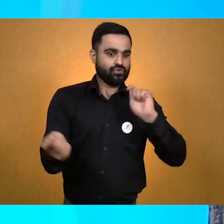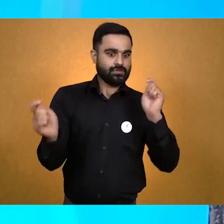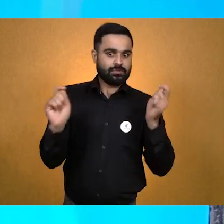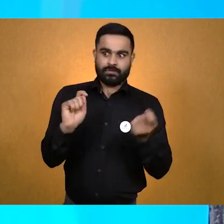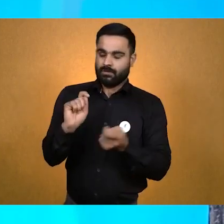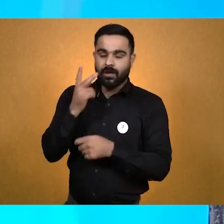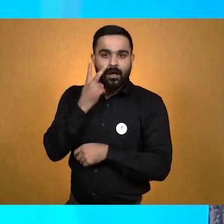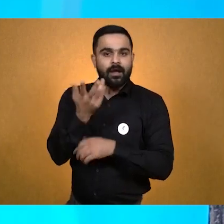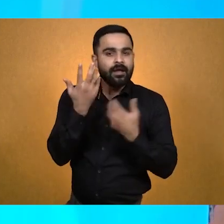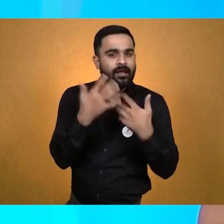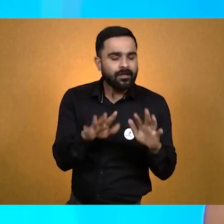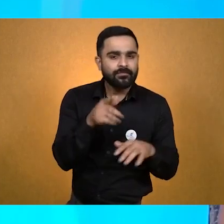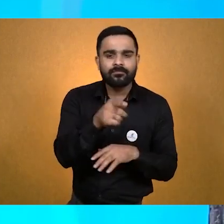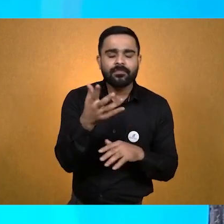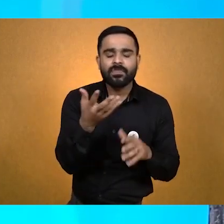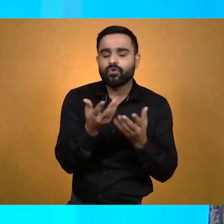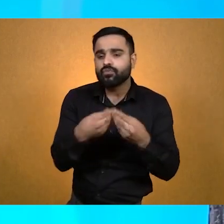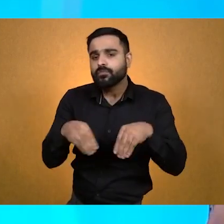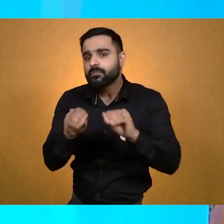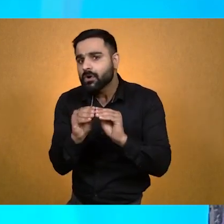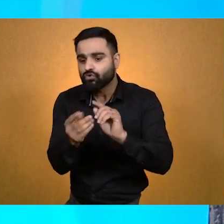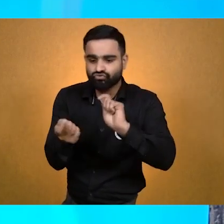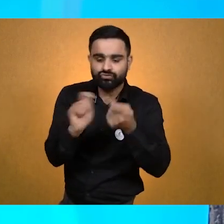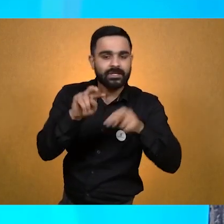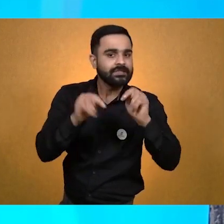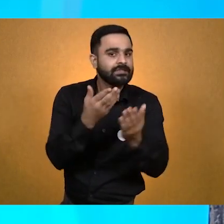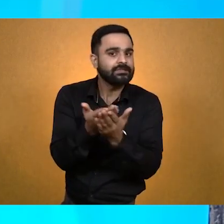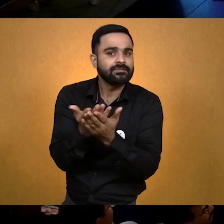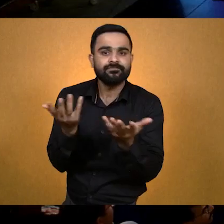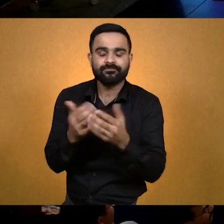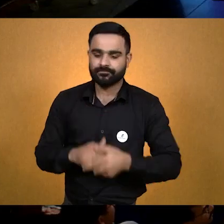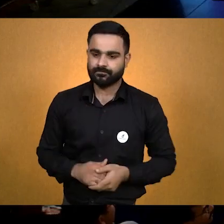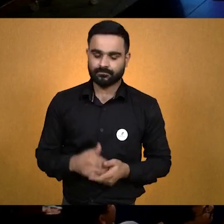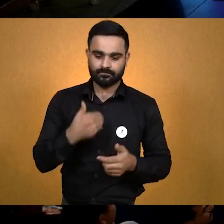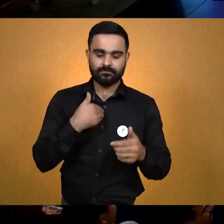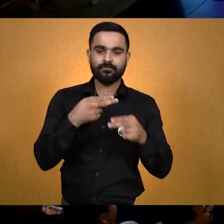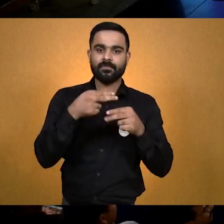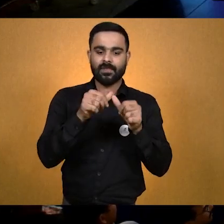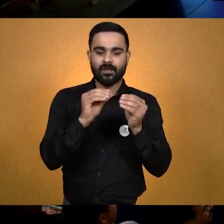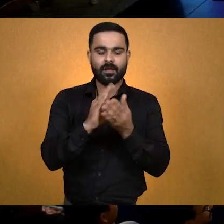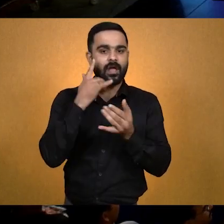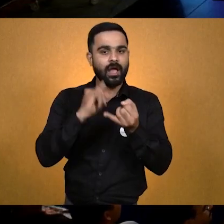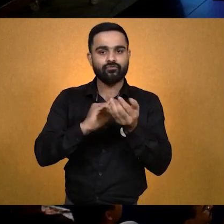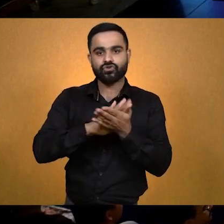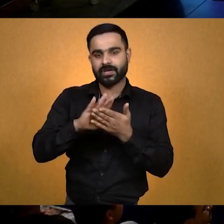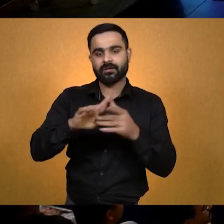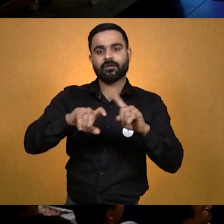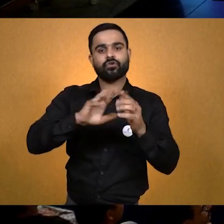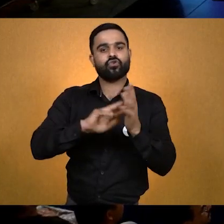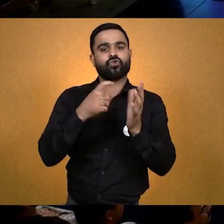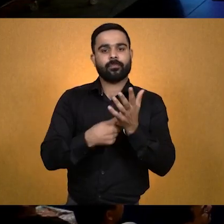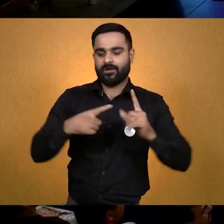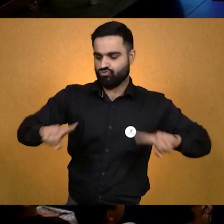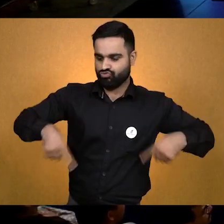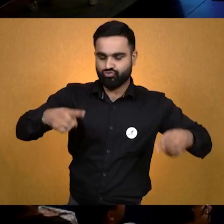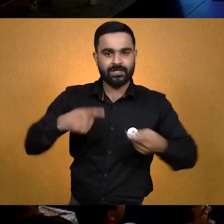आपने हाल में देखा है या कि क्या चीजें और हमें बदलने की जरूरत है? मेरा नाम अभिषेक कुमार है, मैं व्हीलचेयर क्रिकेट खेलता हूँ, इंडिया के लेवल भी